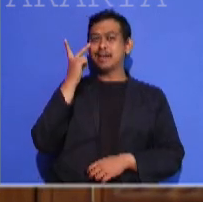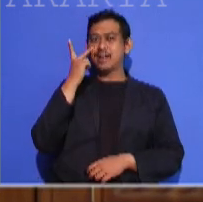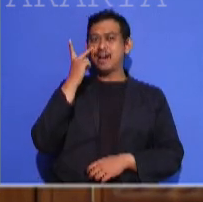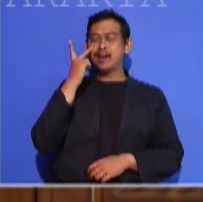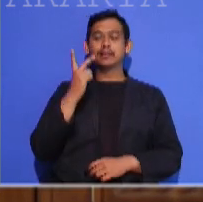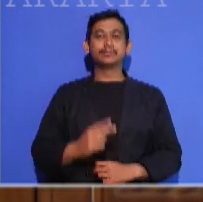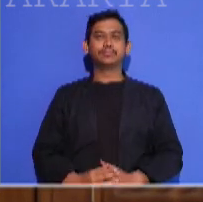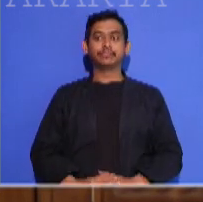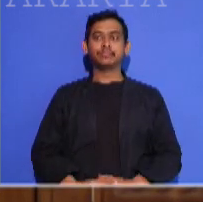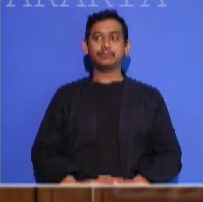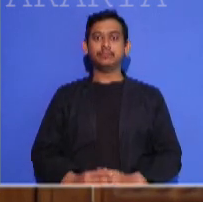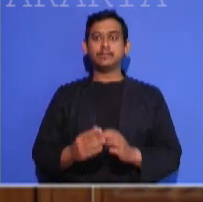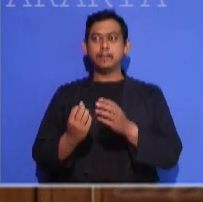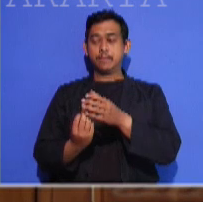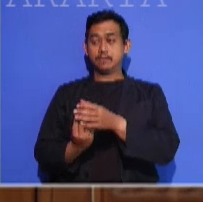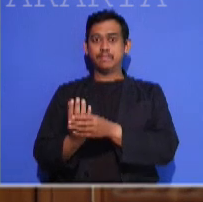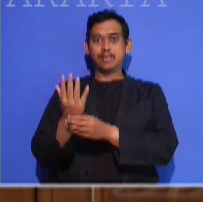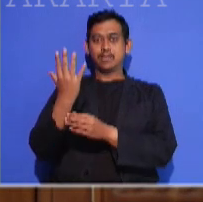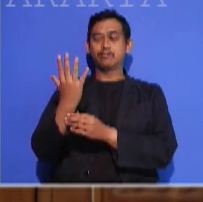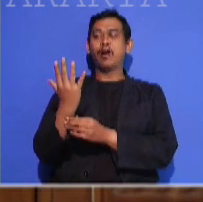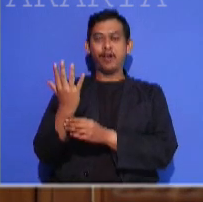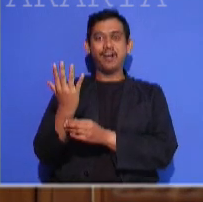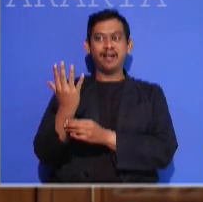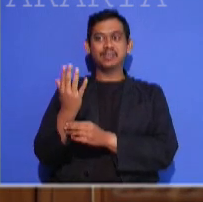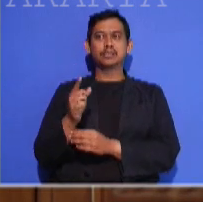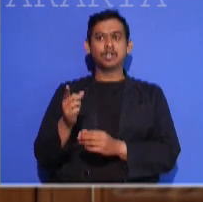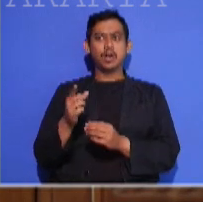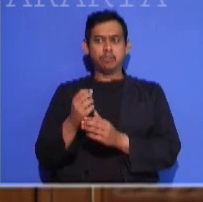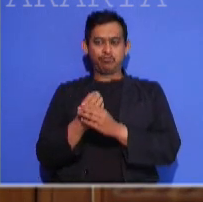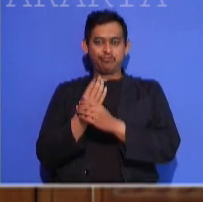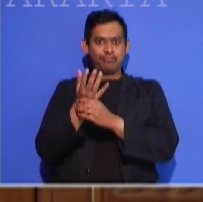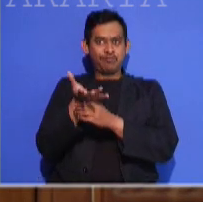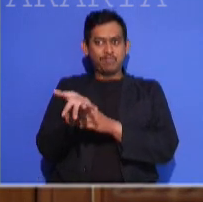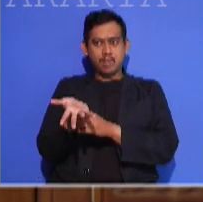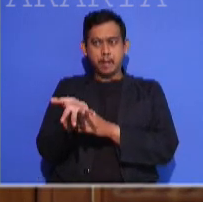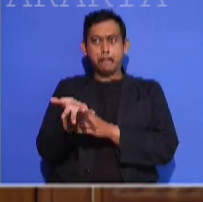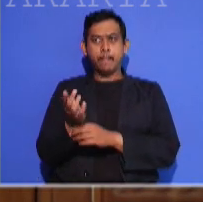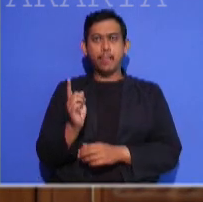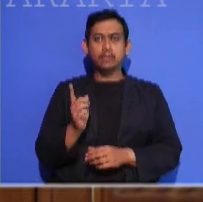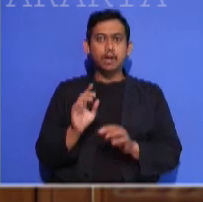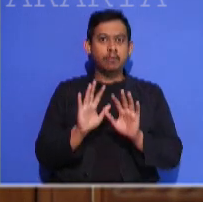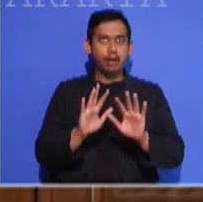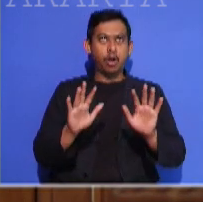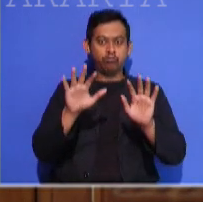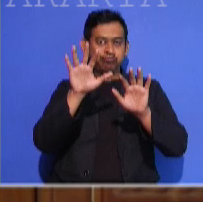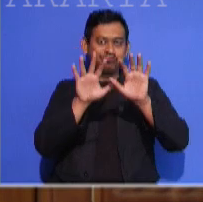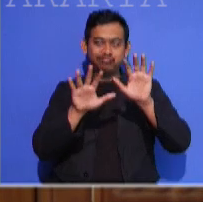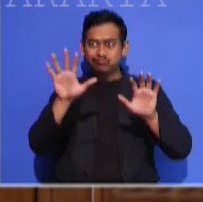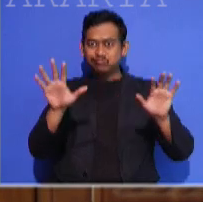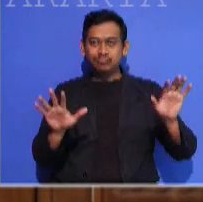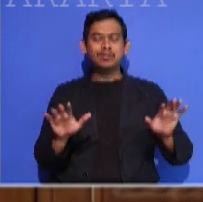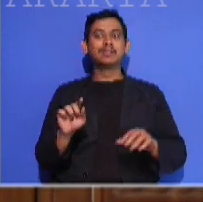njagi lan mekaraken spesies menoreh sesampunipun ngrembaka kathah salajengipun badhe dipun wangsulaken ing